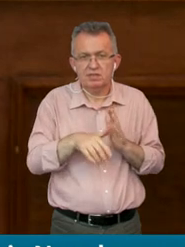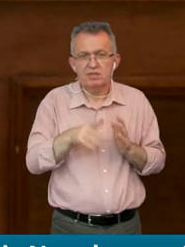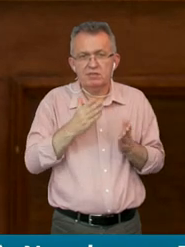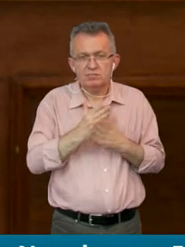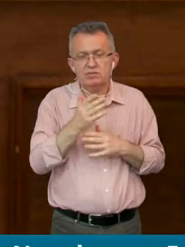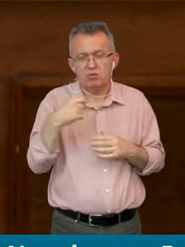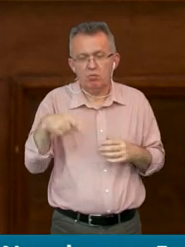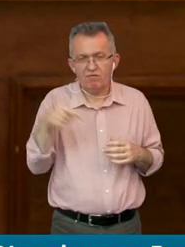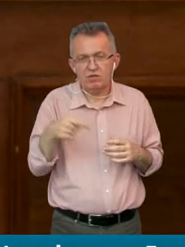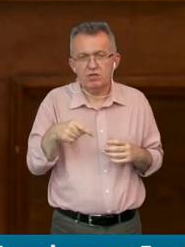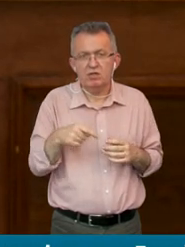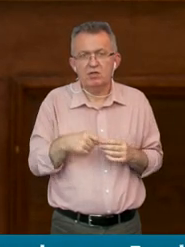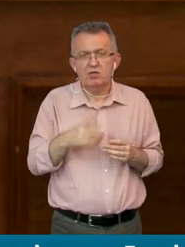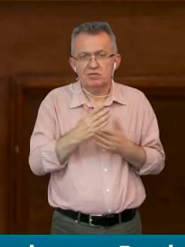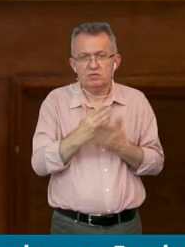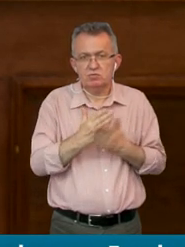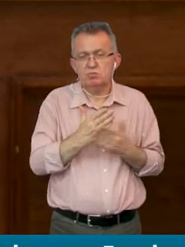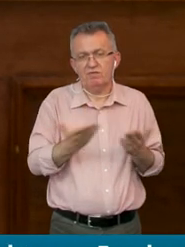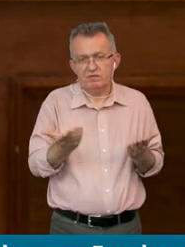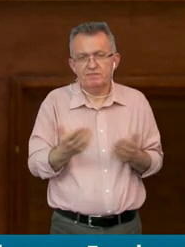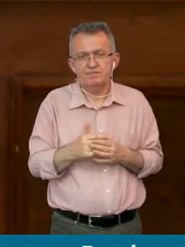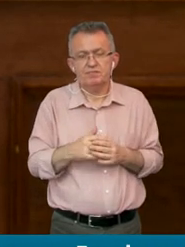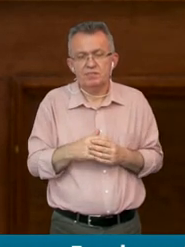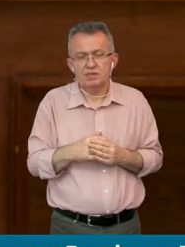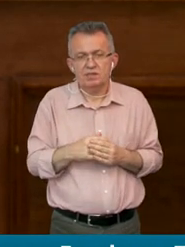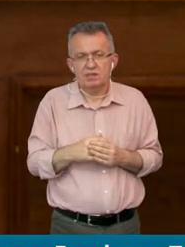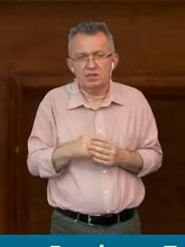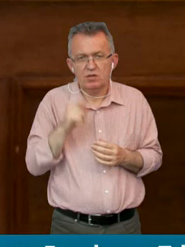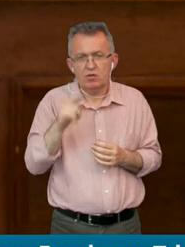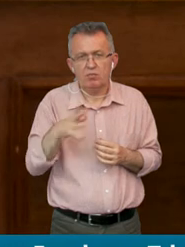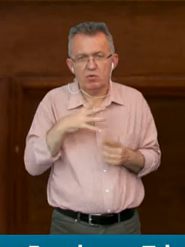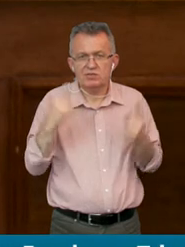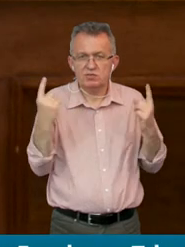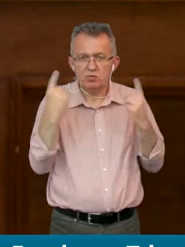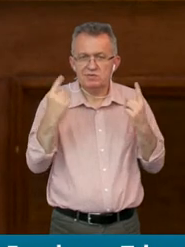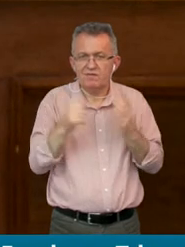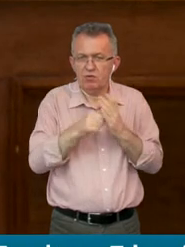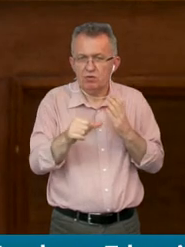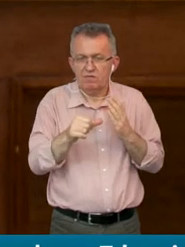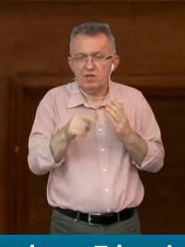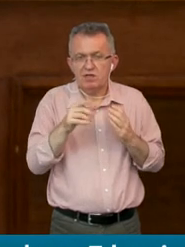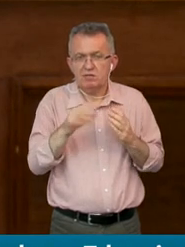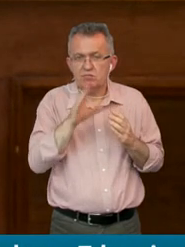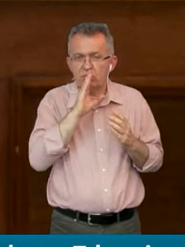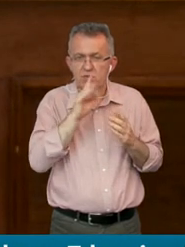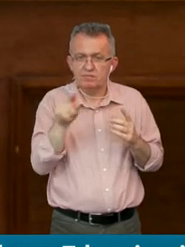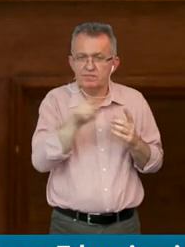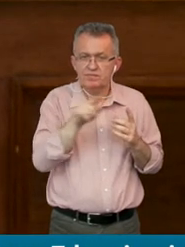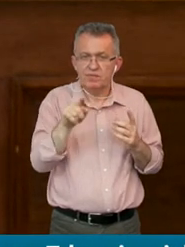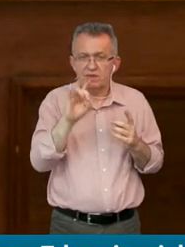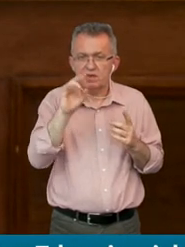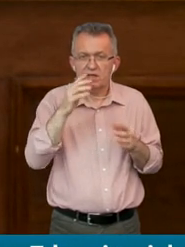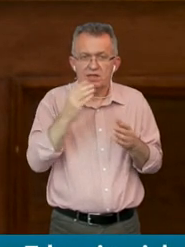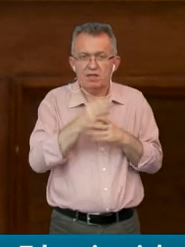swoich obowiązków służbowych i to była sytuacja absolutnie wyjątkowa, porównywalna ze śmiercią Gabriela